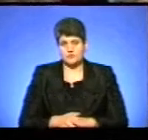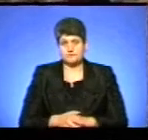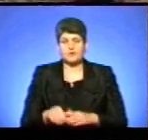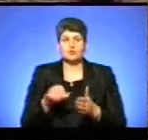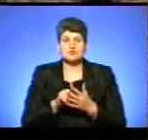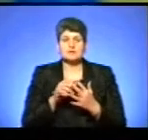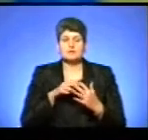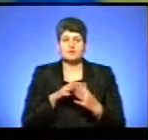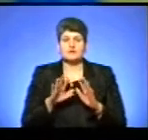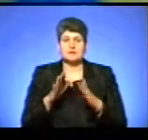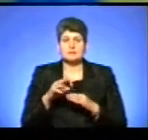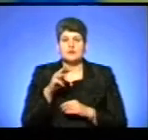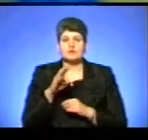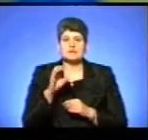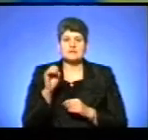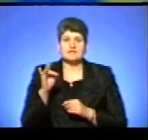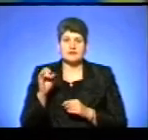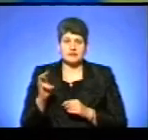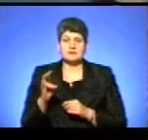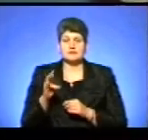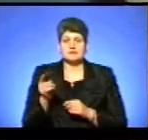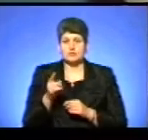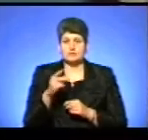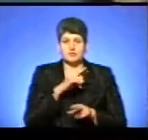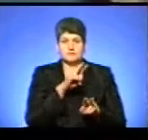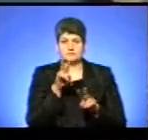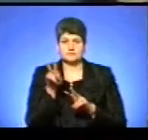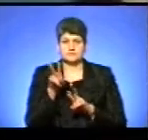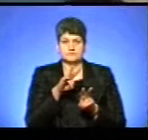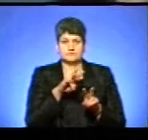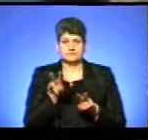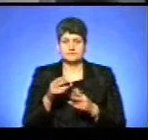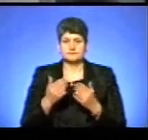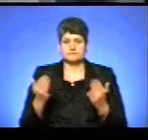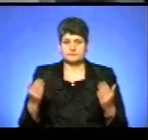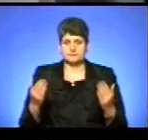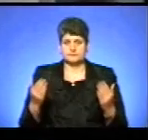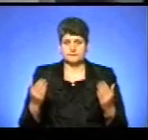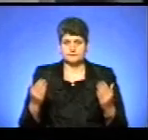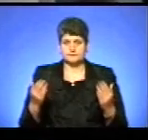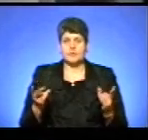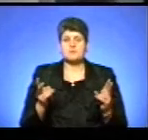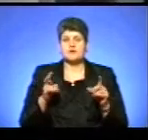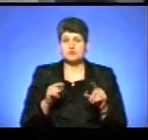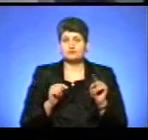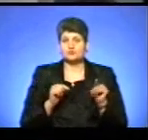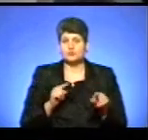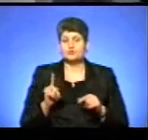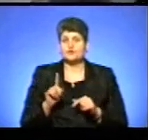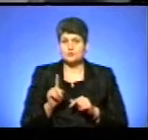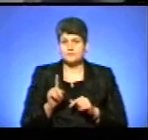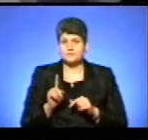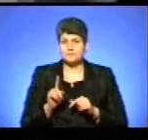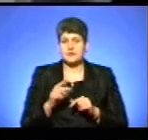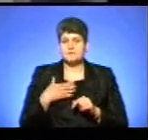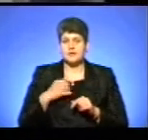Учасник бойових дій Микола Северин з Тернополя оглянув виставку. Прийшов, тому що мій